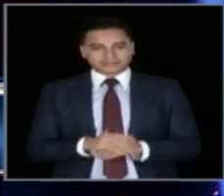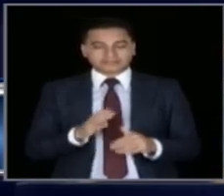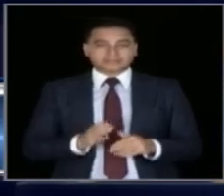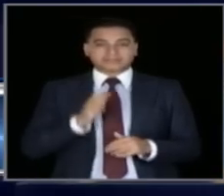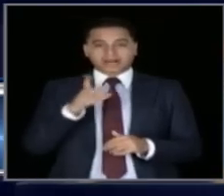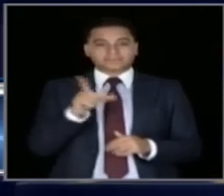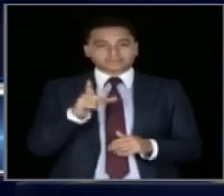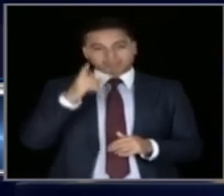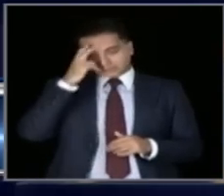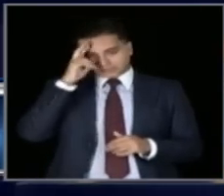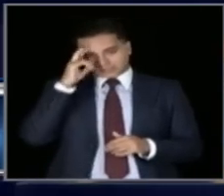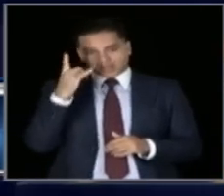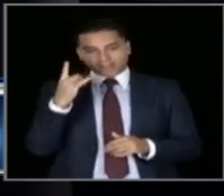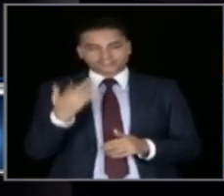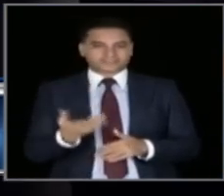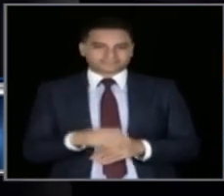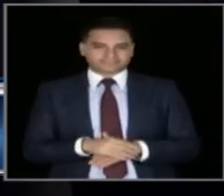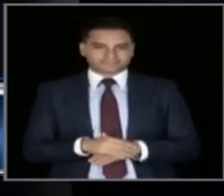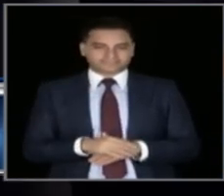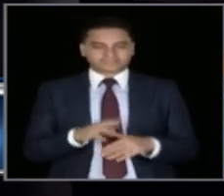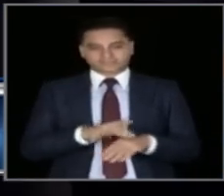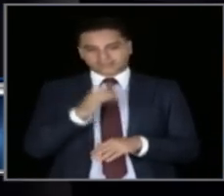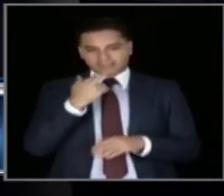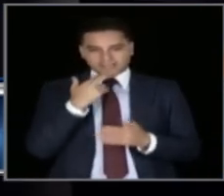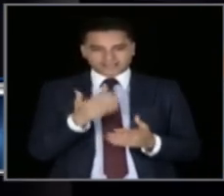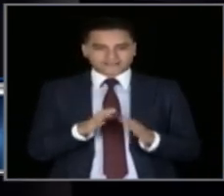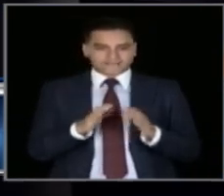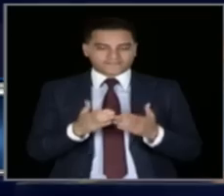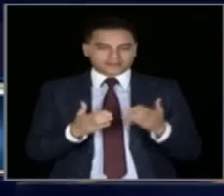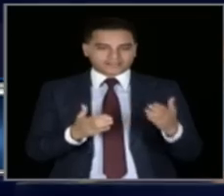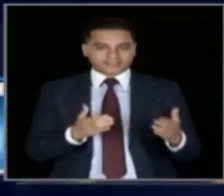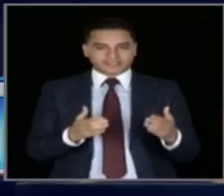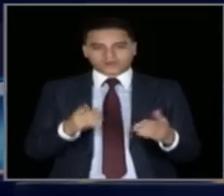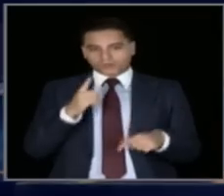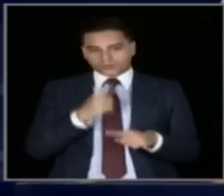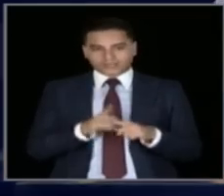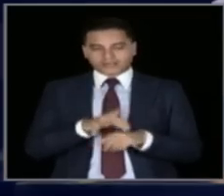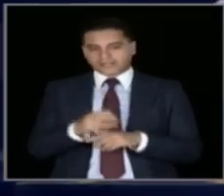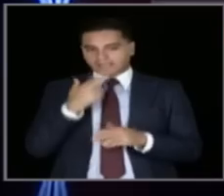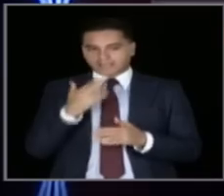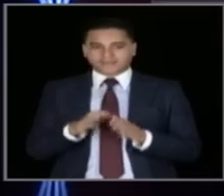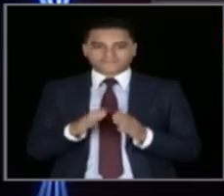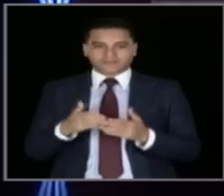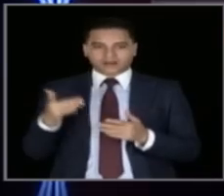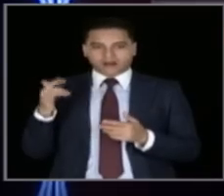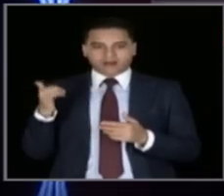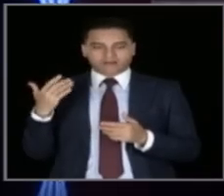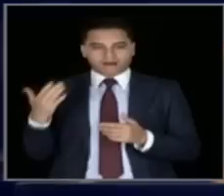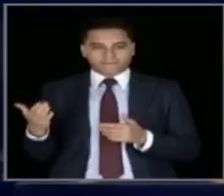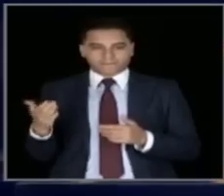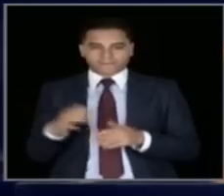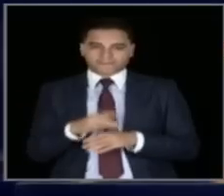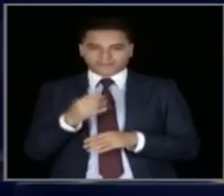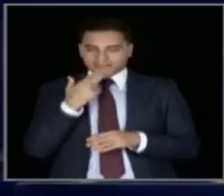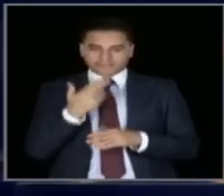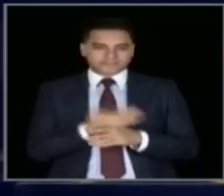الإجابة الصحيحة 10. هاردلك فريق الهكسوس، وهاردلك فريق العراب.